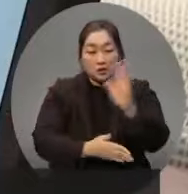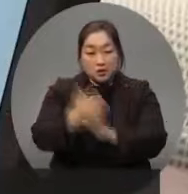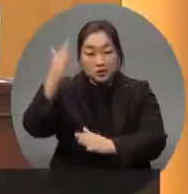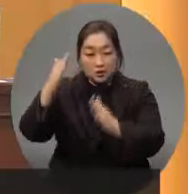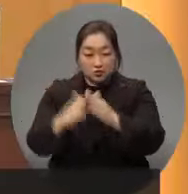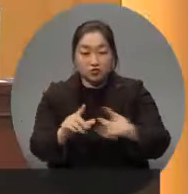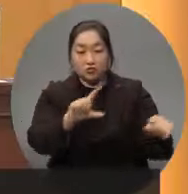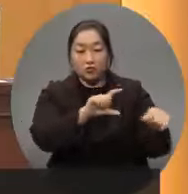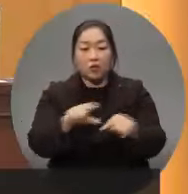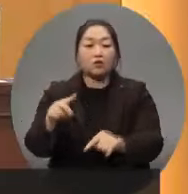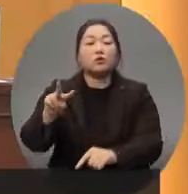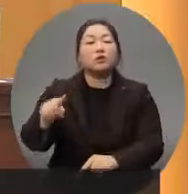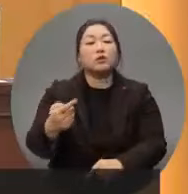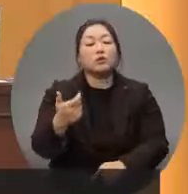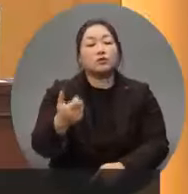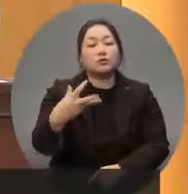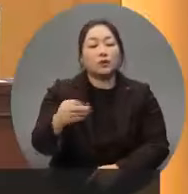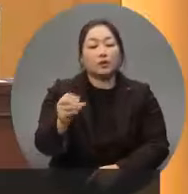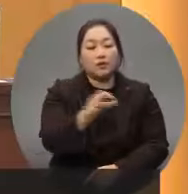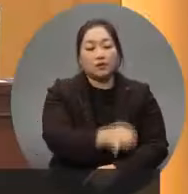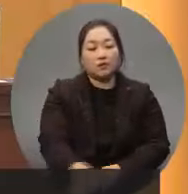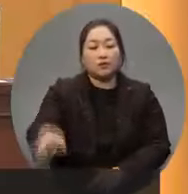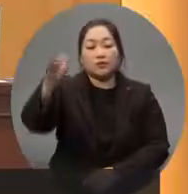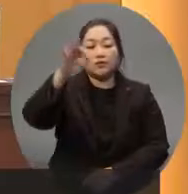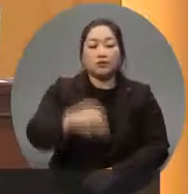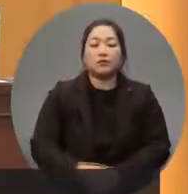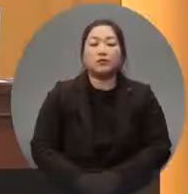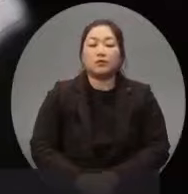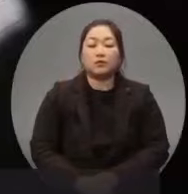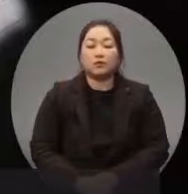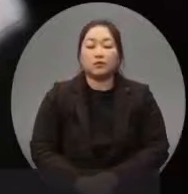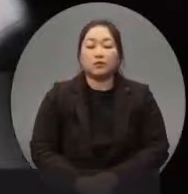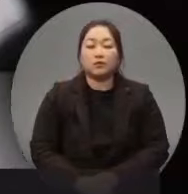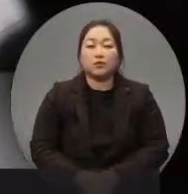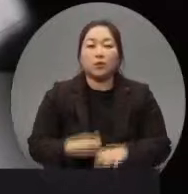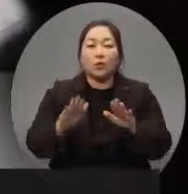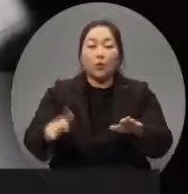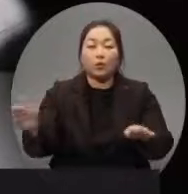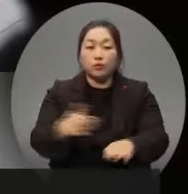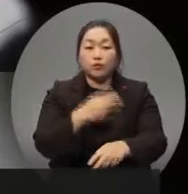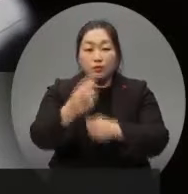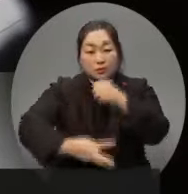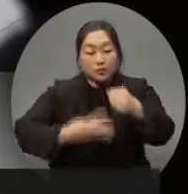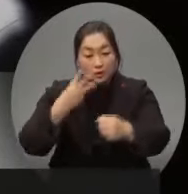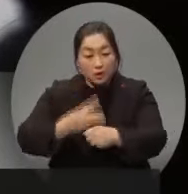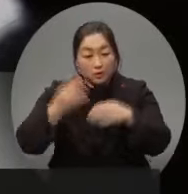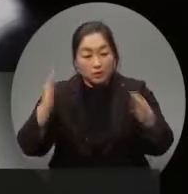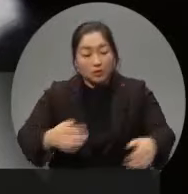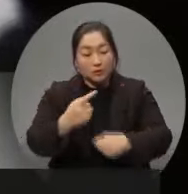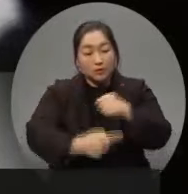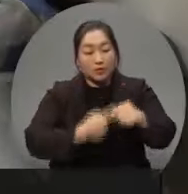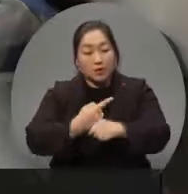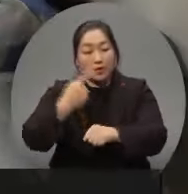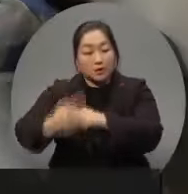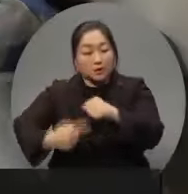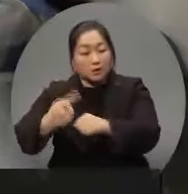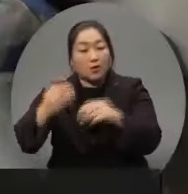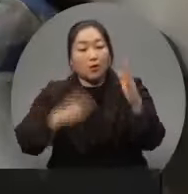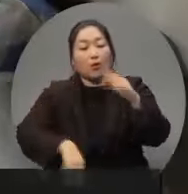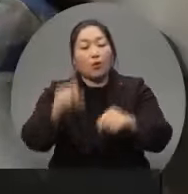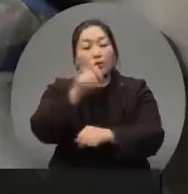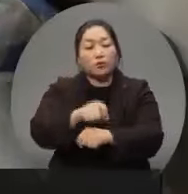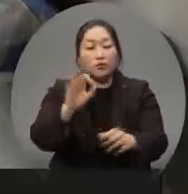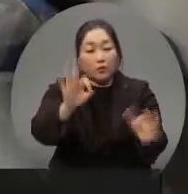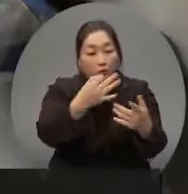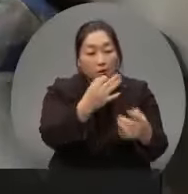평균 268만 원을 올렸습니다. 여기에 올해부터 3년간은 매년 공무원 보수